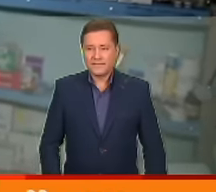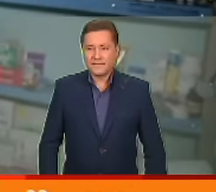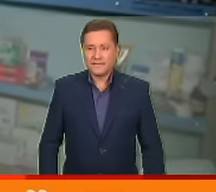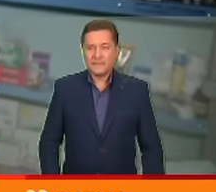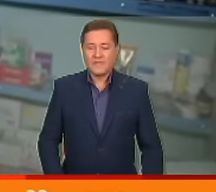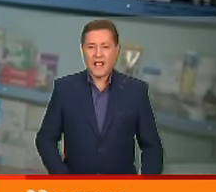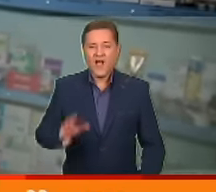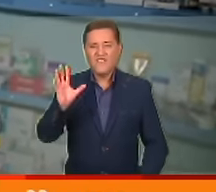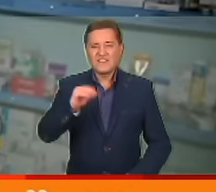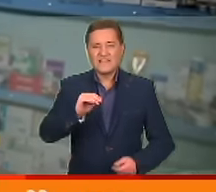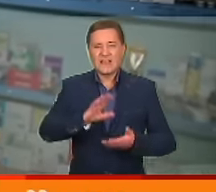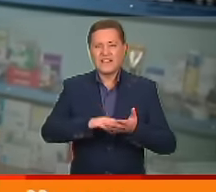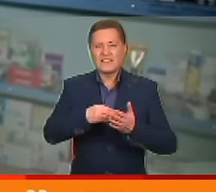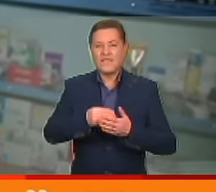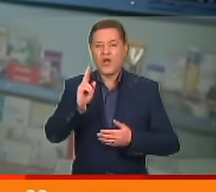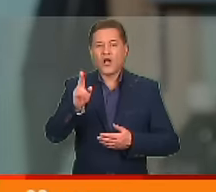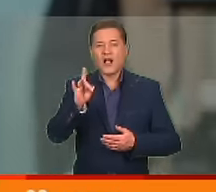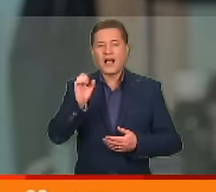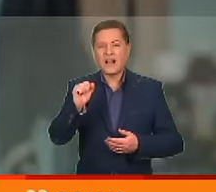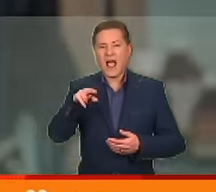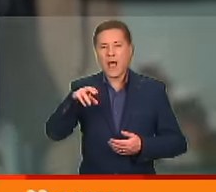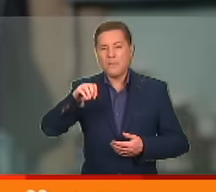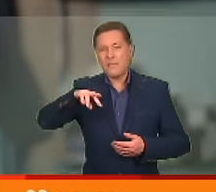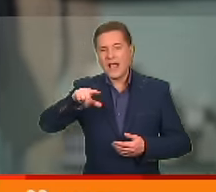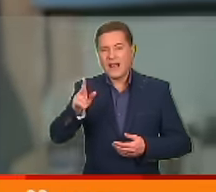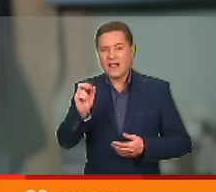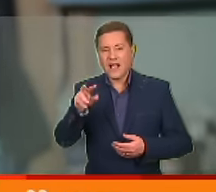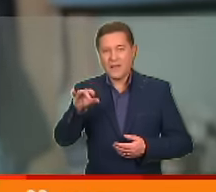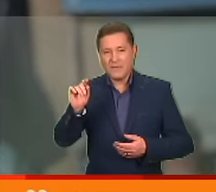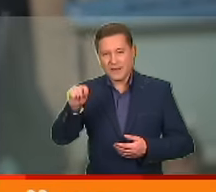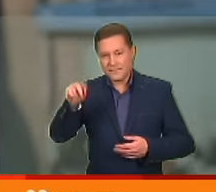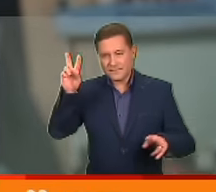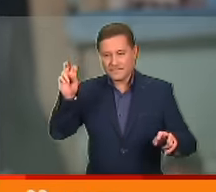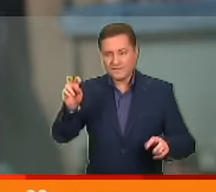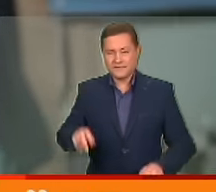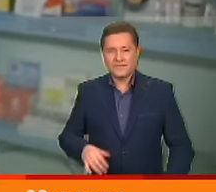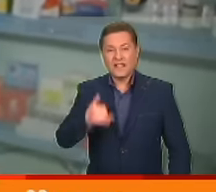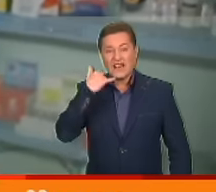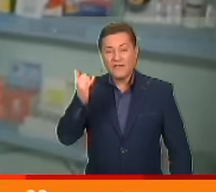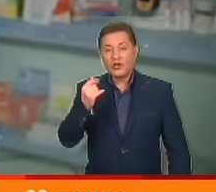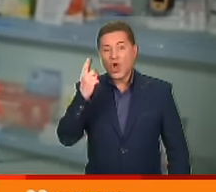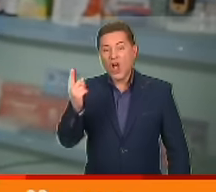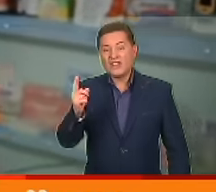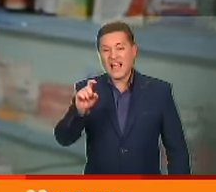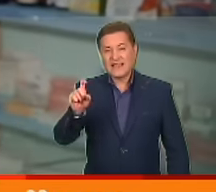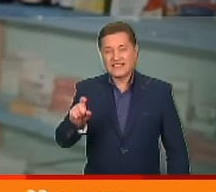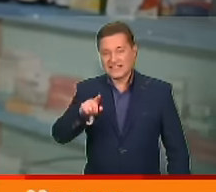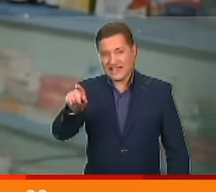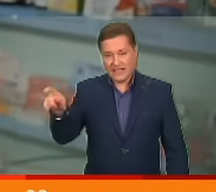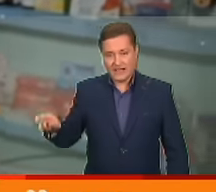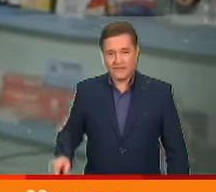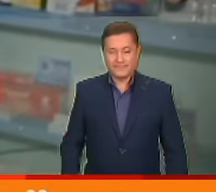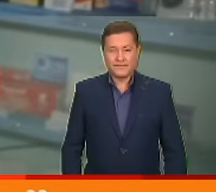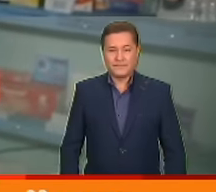тут усі називають крапельками. Саме телефонує одна із них. Даня, зараз піднімемося.